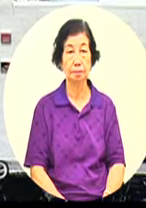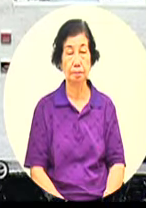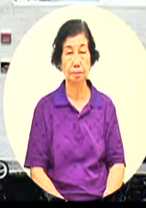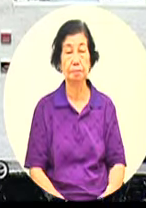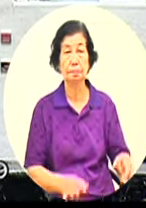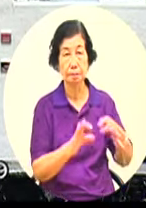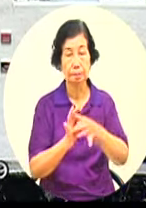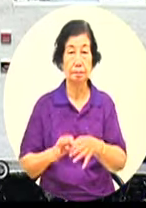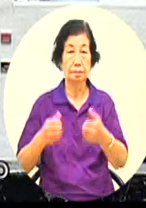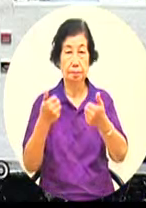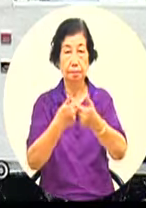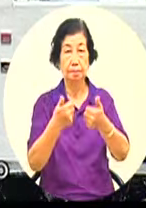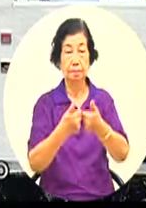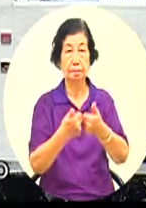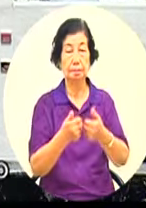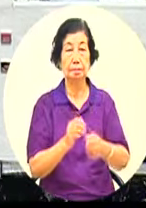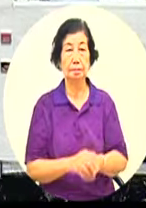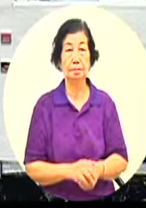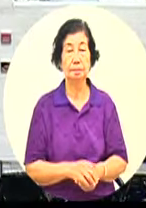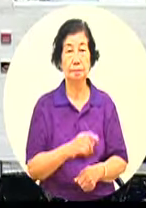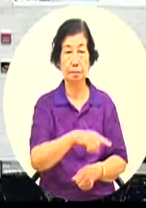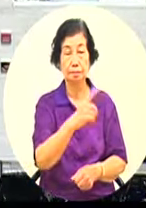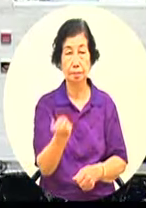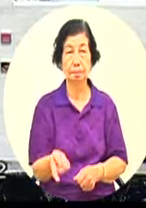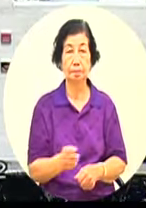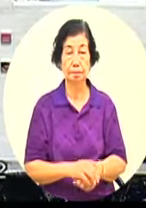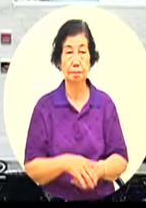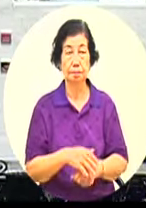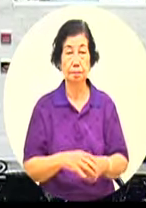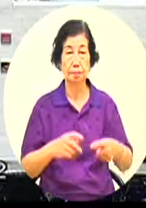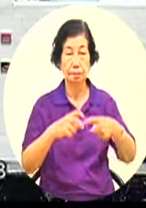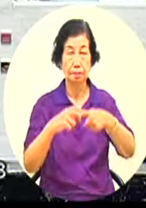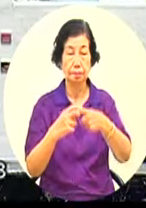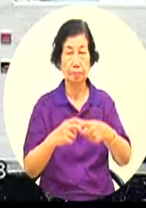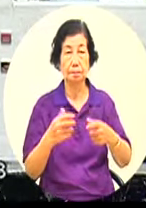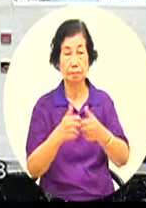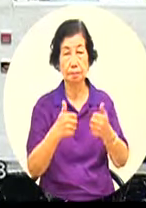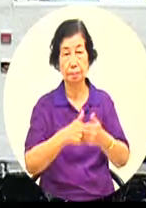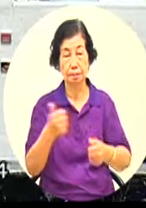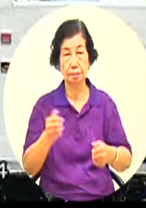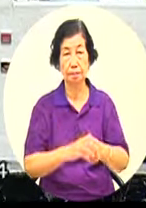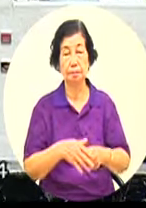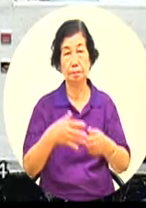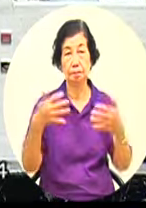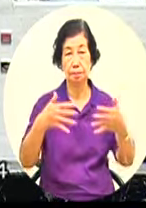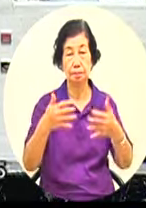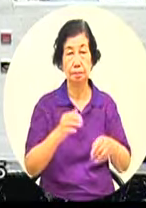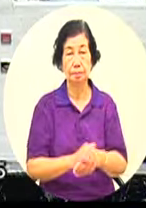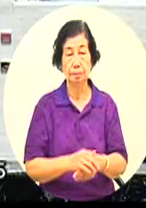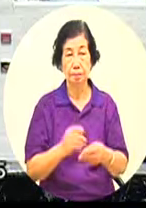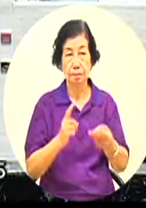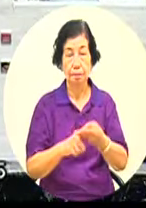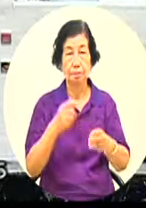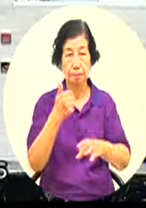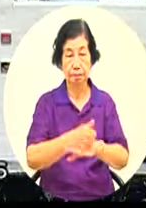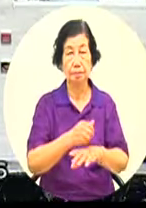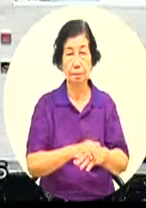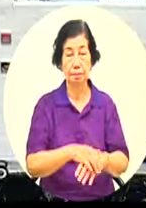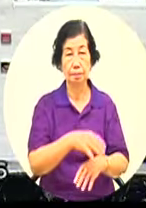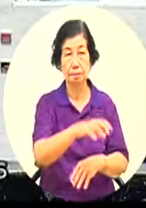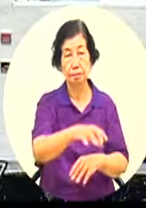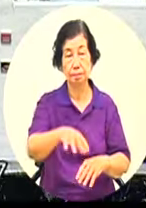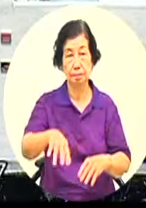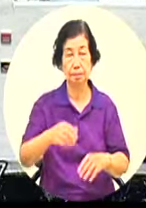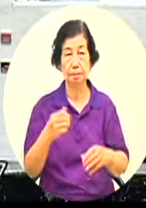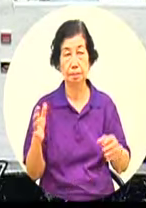继续开会，接下来我们请李雅静议员质询。 主席，还有我们各局处的局长、